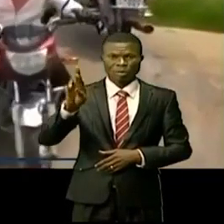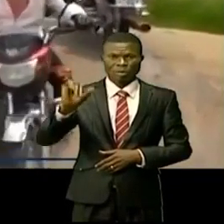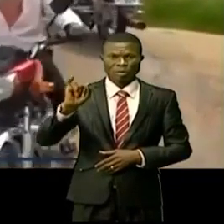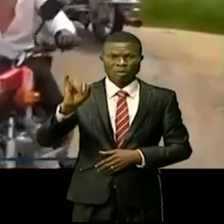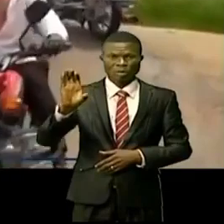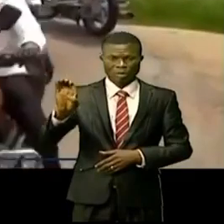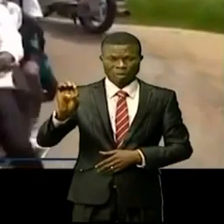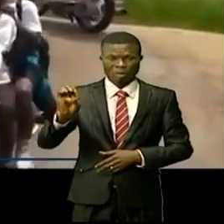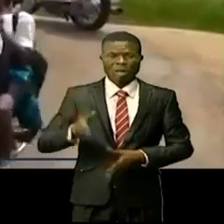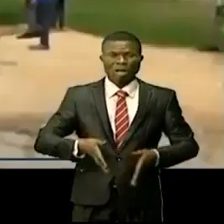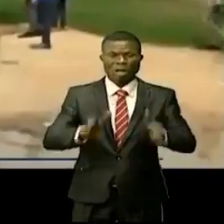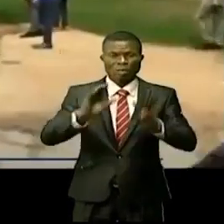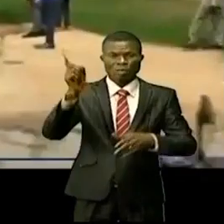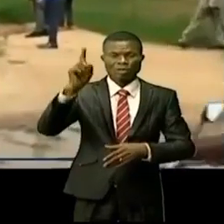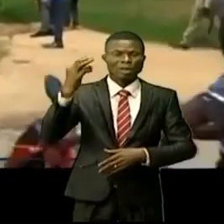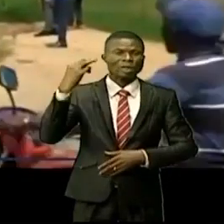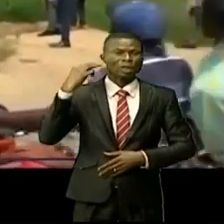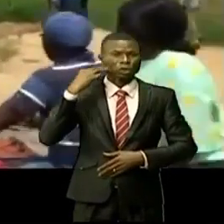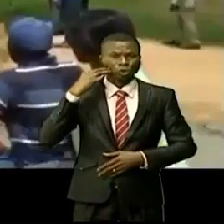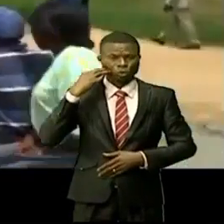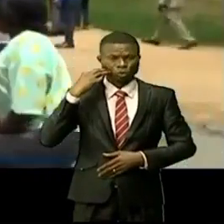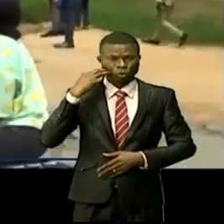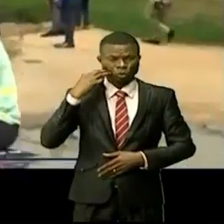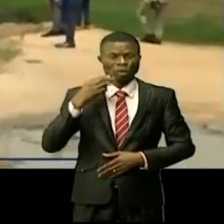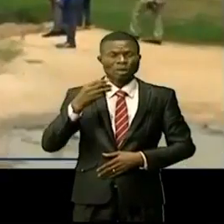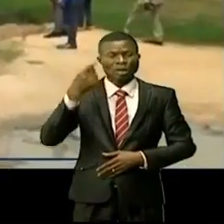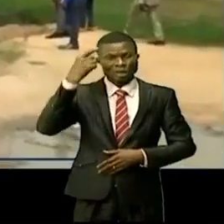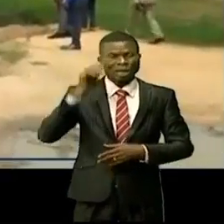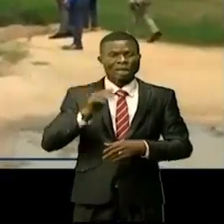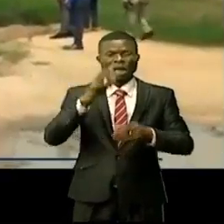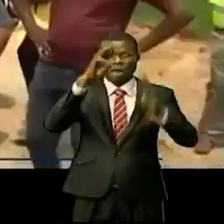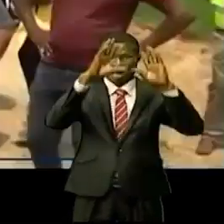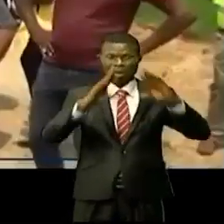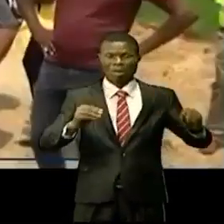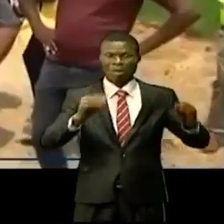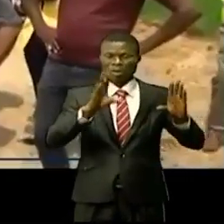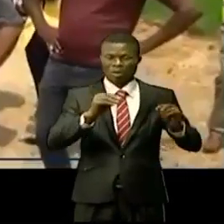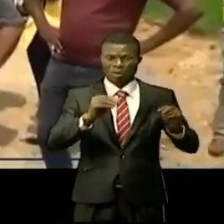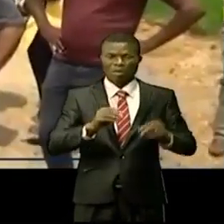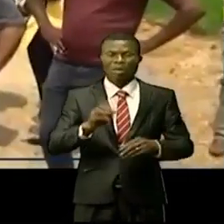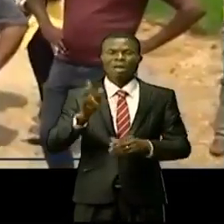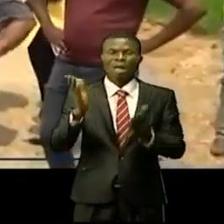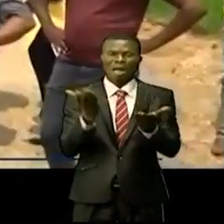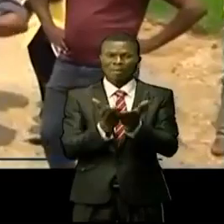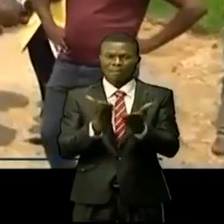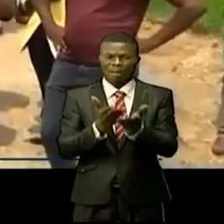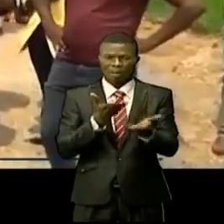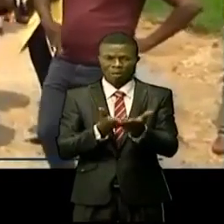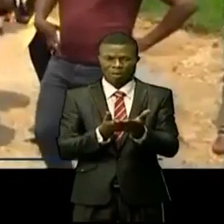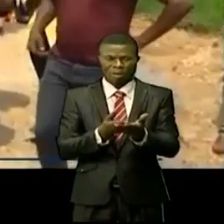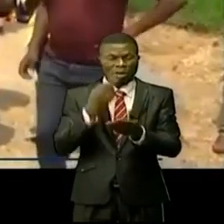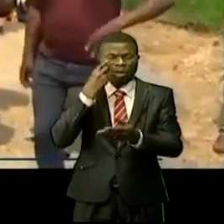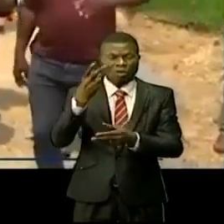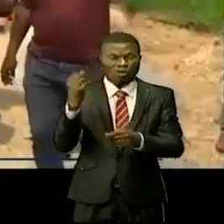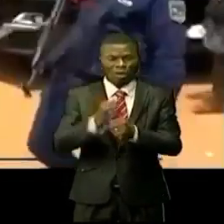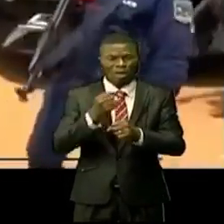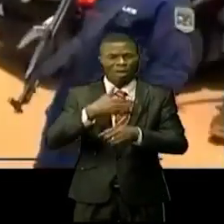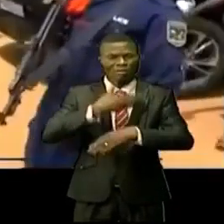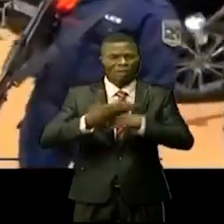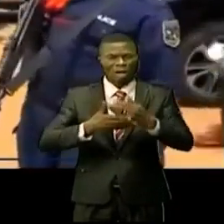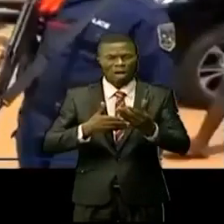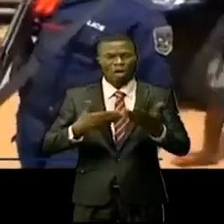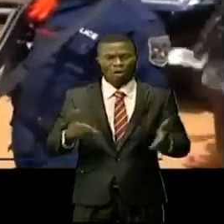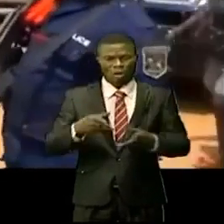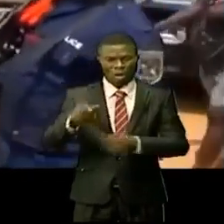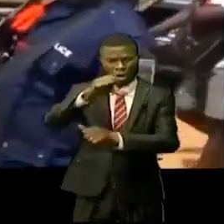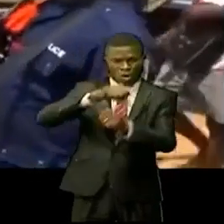boulevards du 30 juin et le dépôt Makayabo pour voir son état avant le début effectif des travaux de sa réhabilitation. Aux alentours du